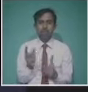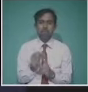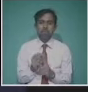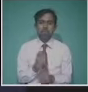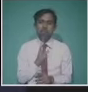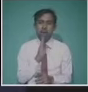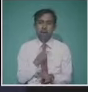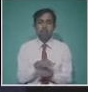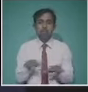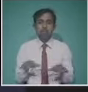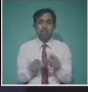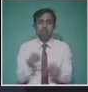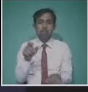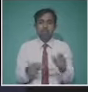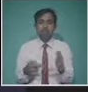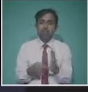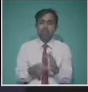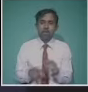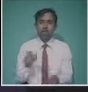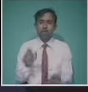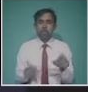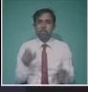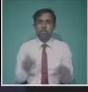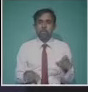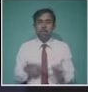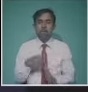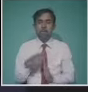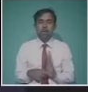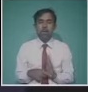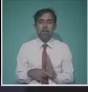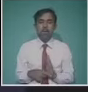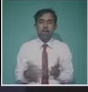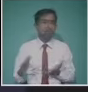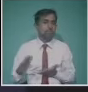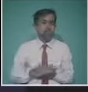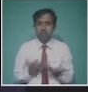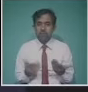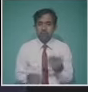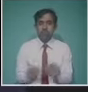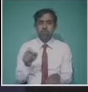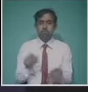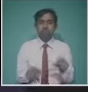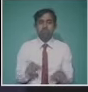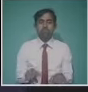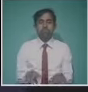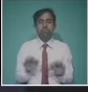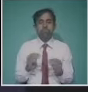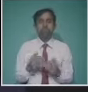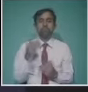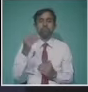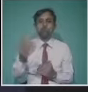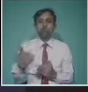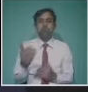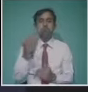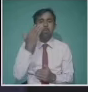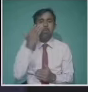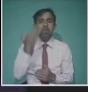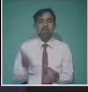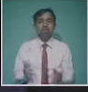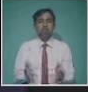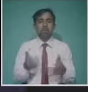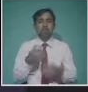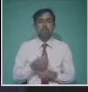අහිංසක ජනතාවට මෙරටේ පීඩිත ජනතාවට මෙරටේ සරණක් නැති ජනතාවට හොඳ අනාගතයක් පේන ගමනක්